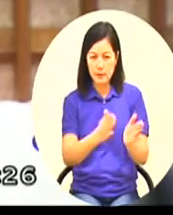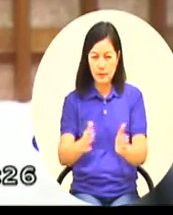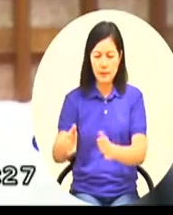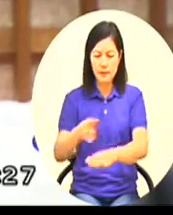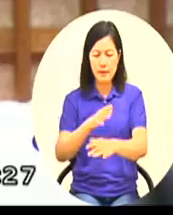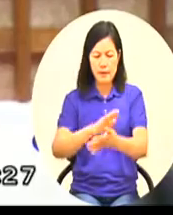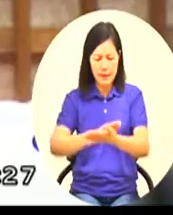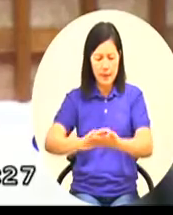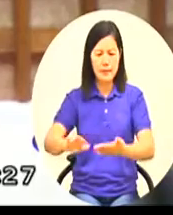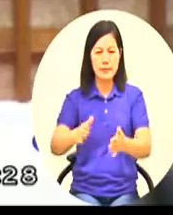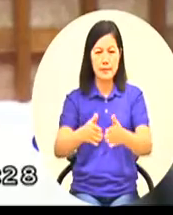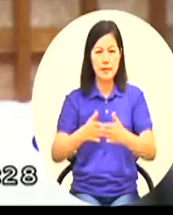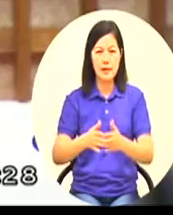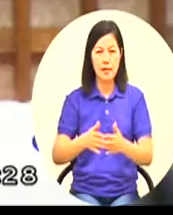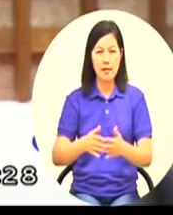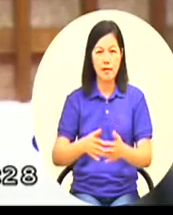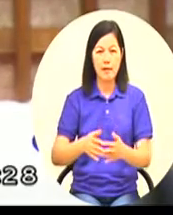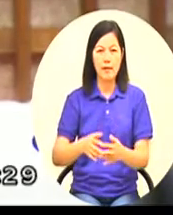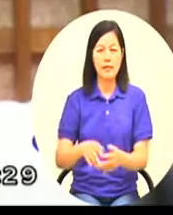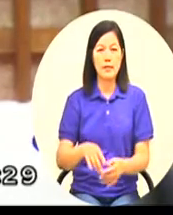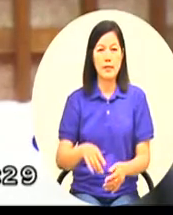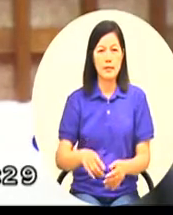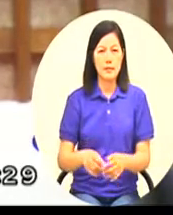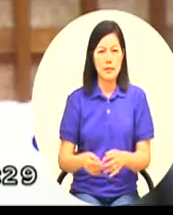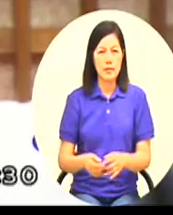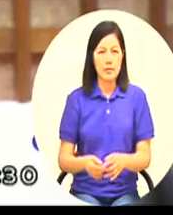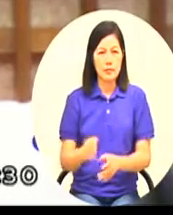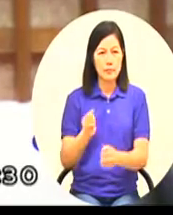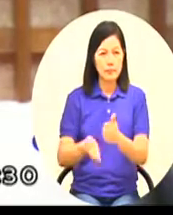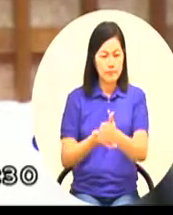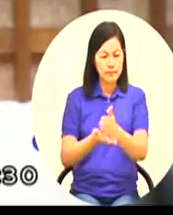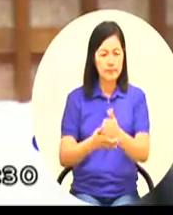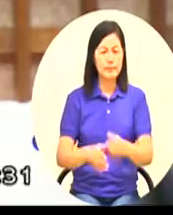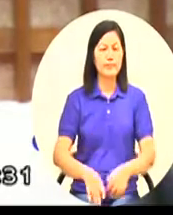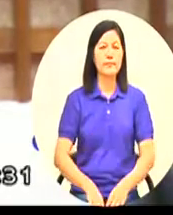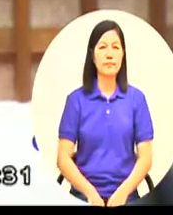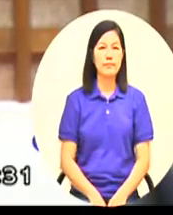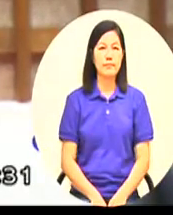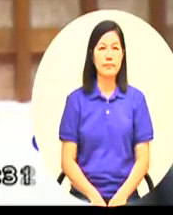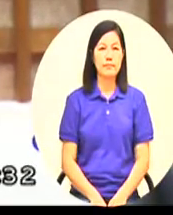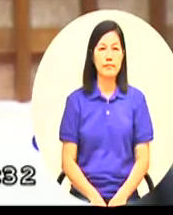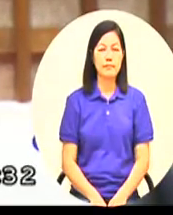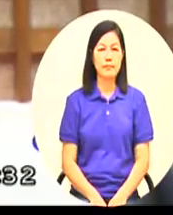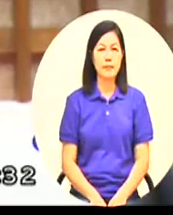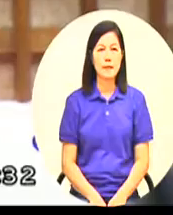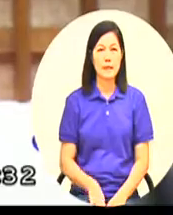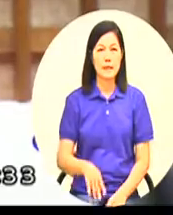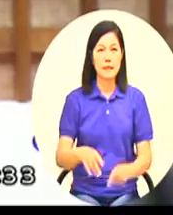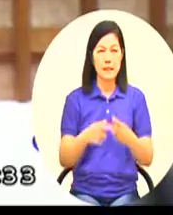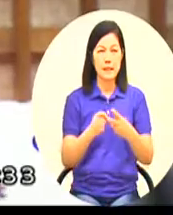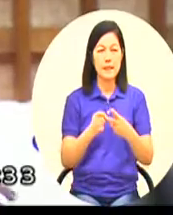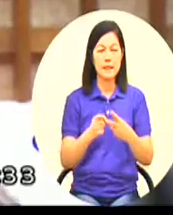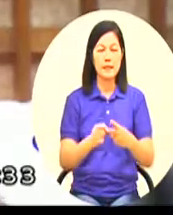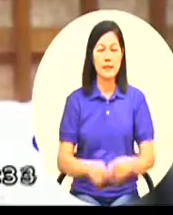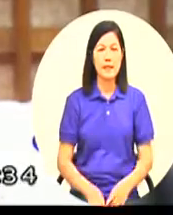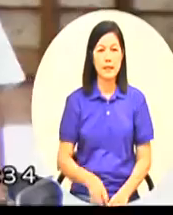好？给你加把劲啊，您请坐。第二点，警察局局